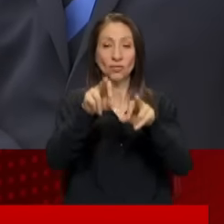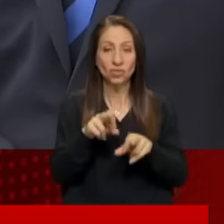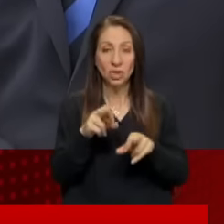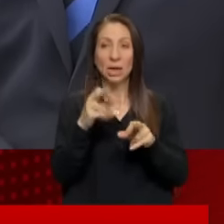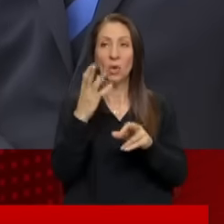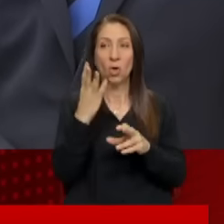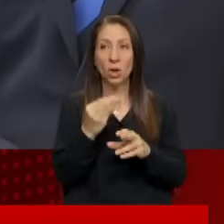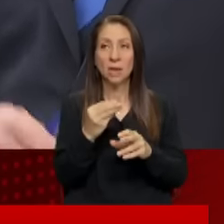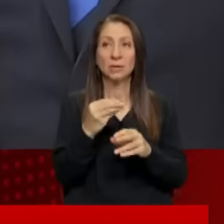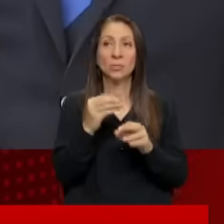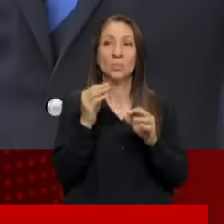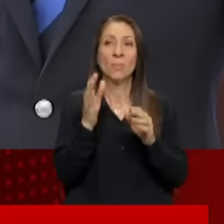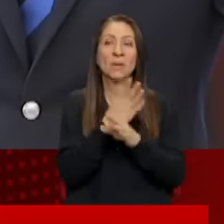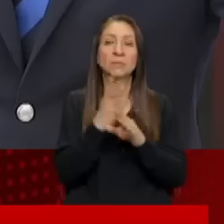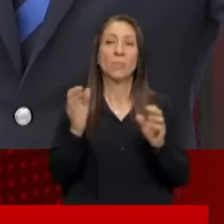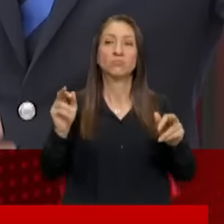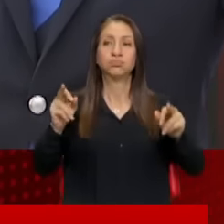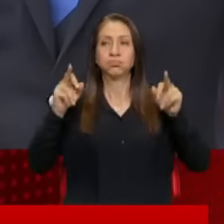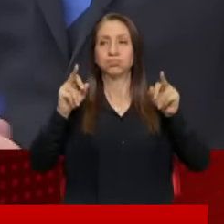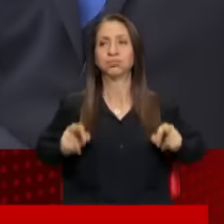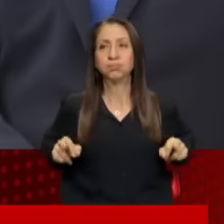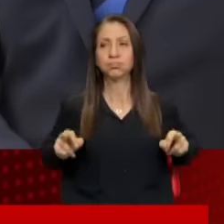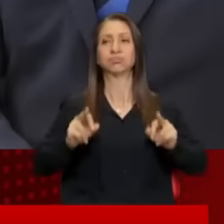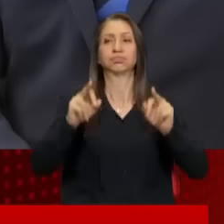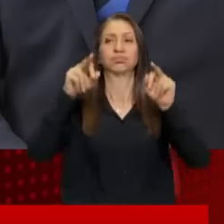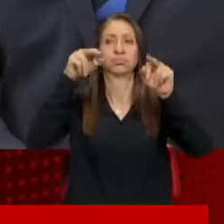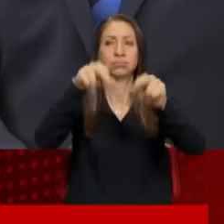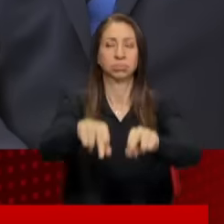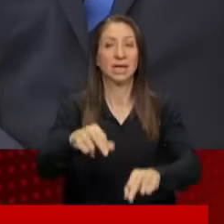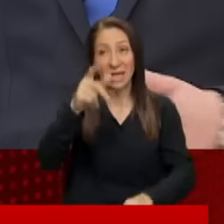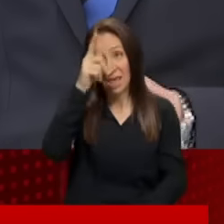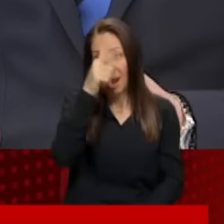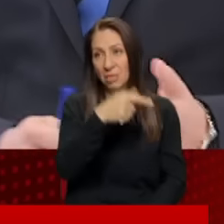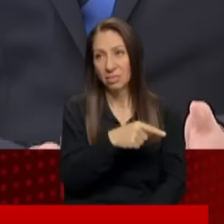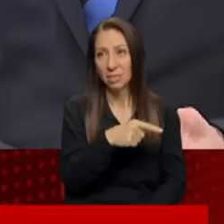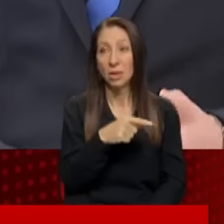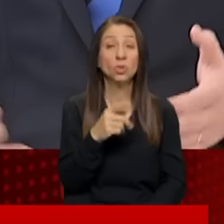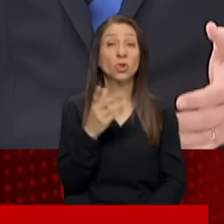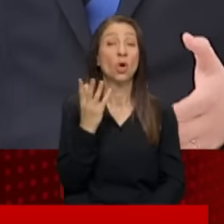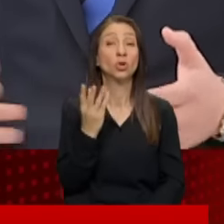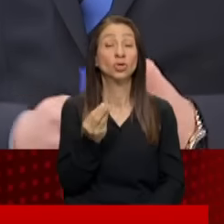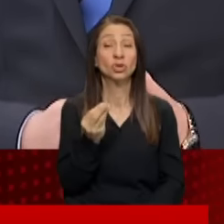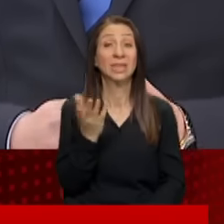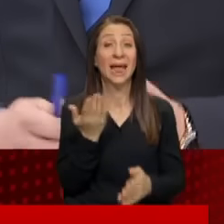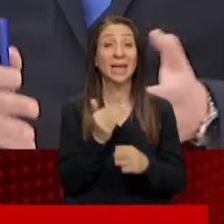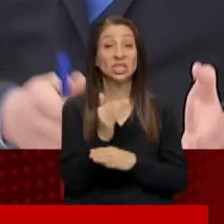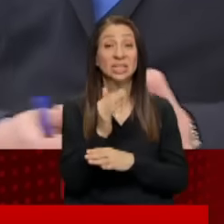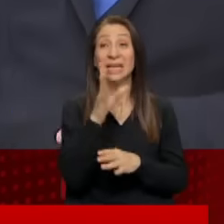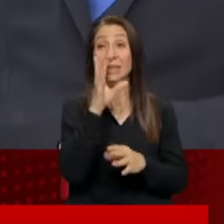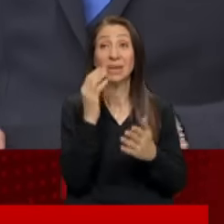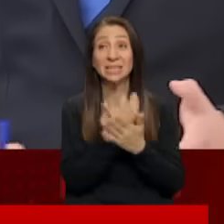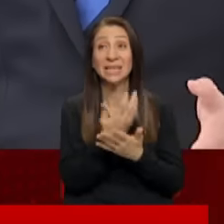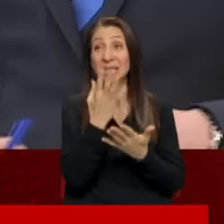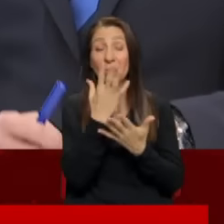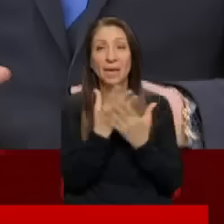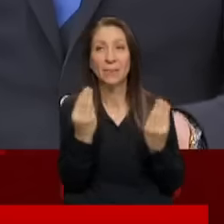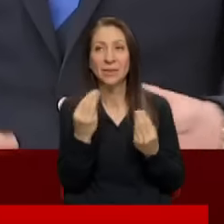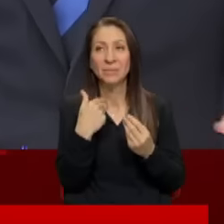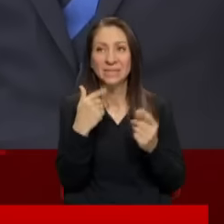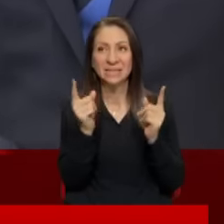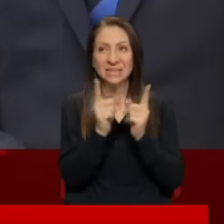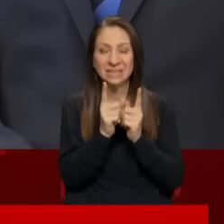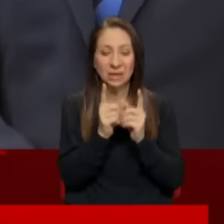füzeleri olan mühimmat göndermiş İsrail'e İran tarafı. Bu arada ne oldu, neler yaşandı, kim kazandı, kim kaybetti diye ben böyle bir